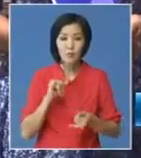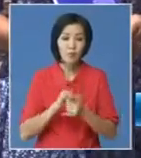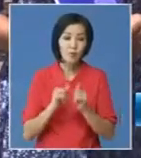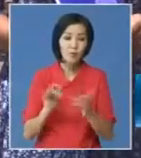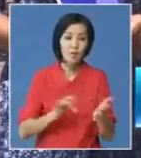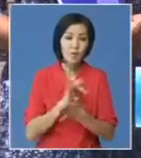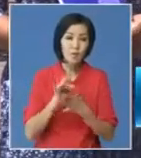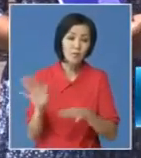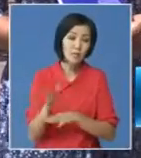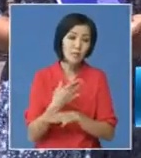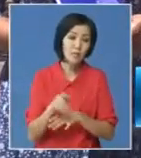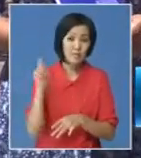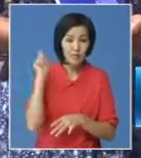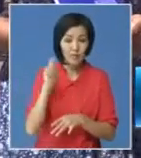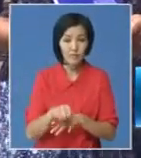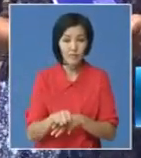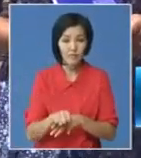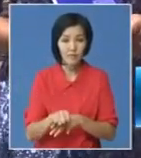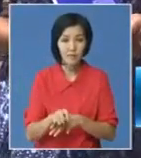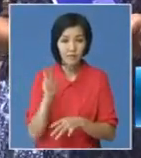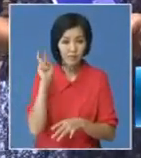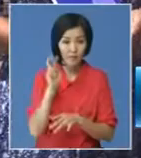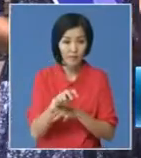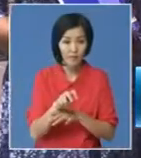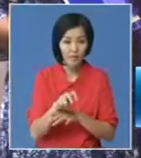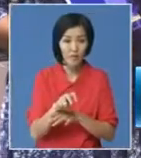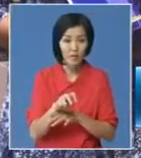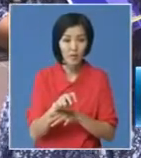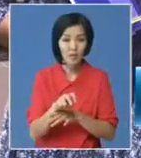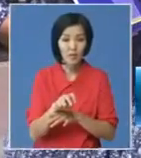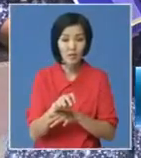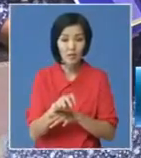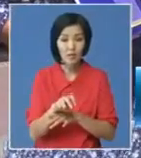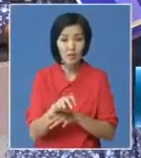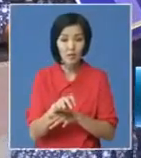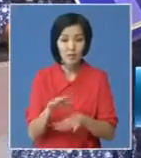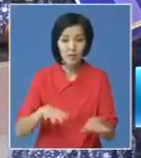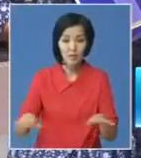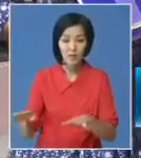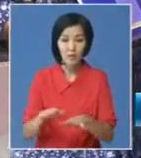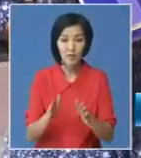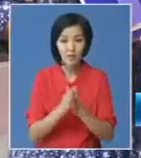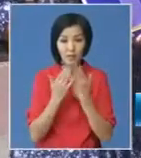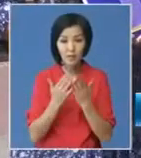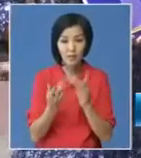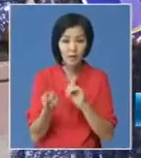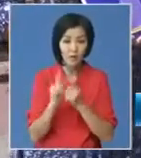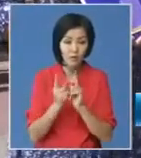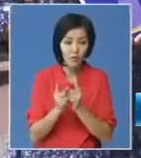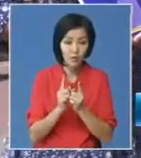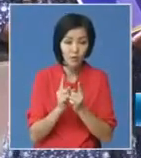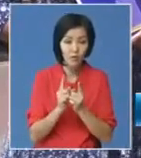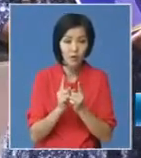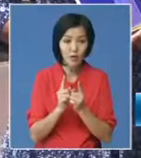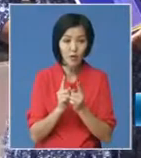едік. Содан осындай жаңағы қыдырып жүрген кезде осындай далада осындай кітаптармен алмасып, өте